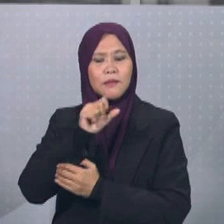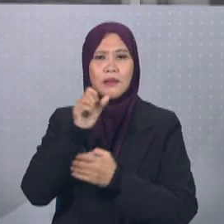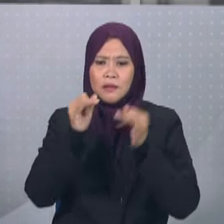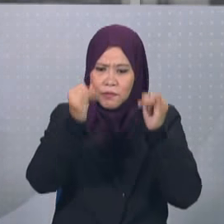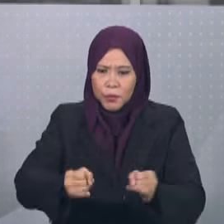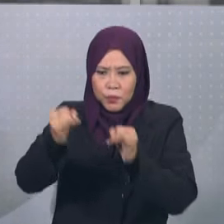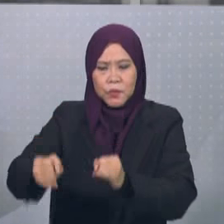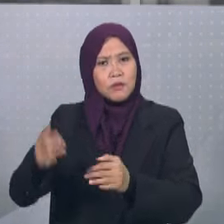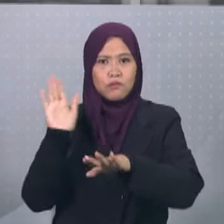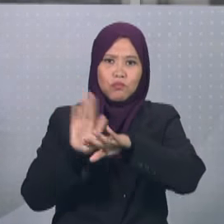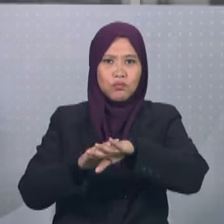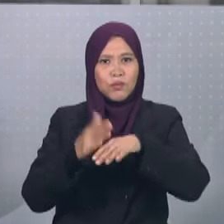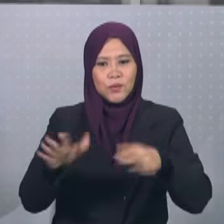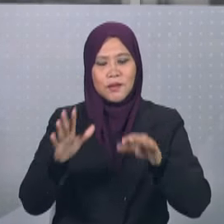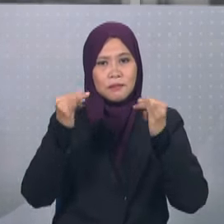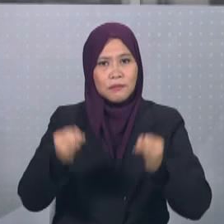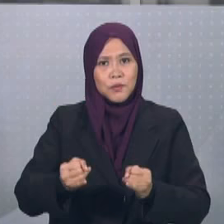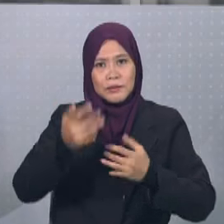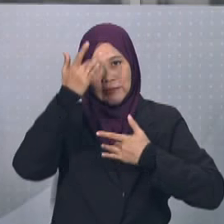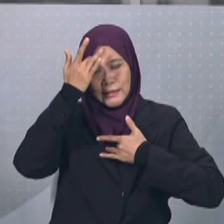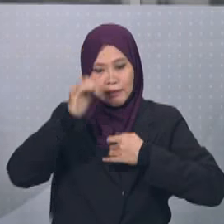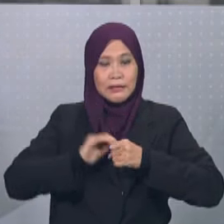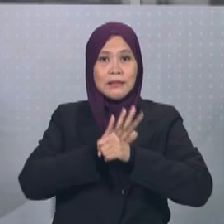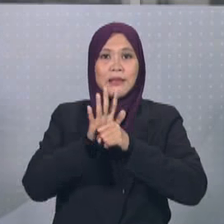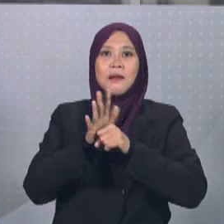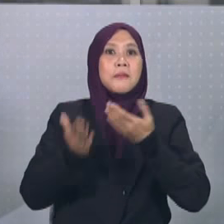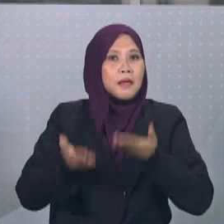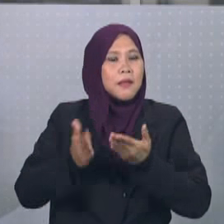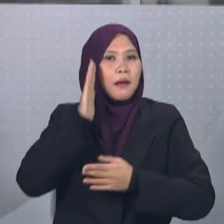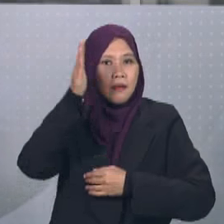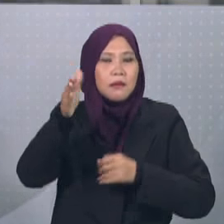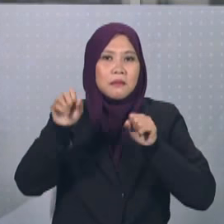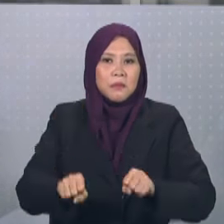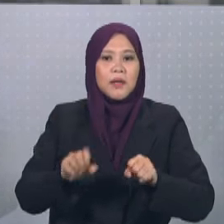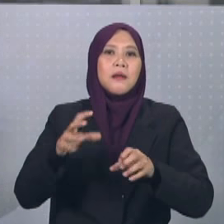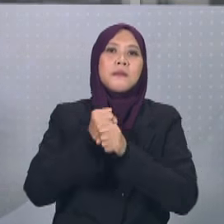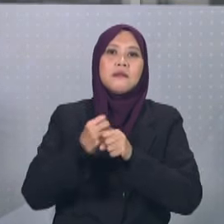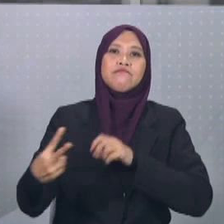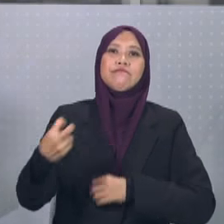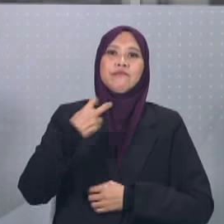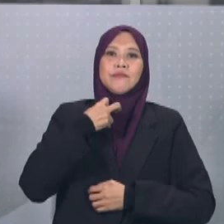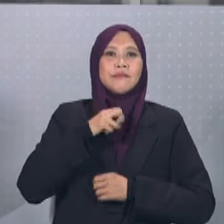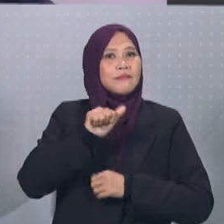yang pernah dijangkiti COVID-19 turut berisiko mendapat jangkitan virus yang lain.